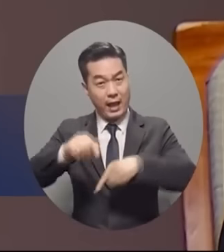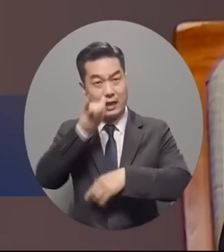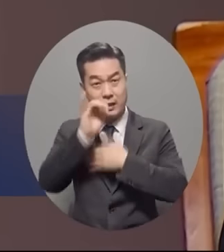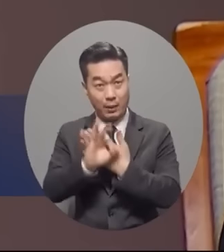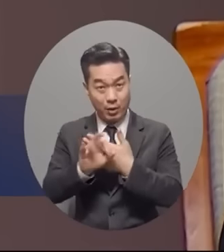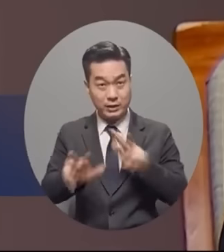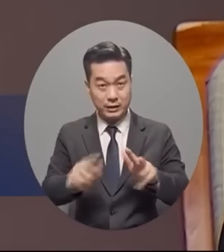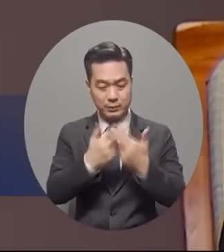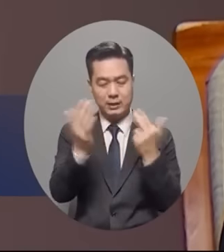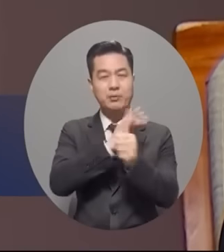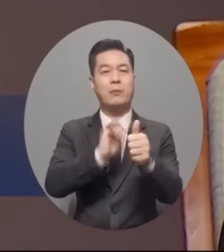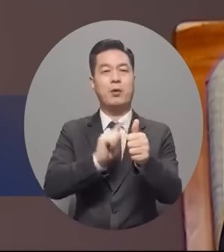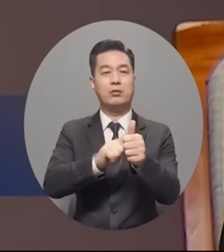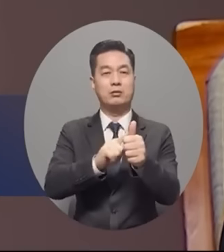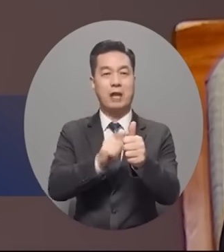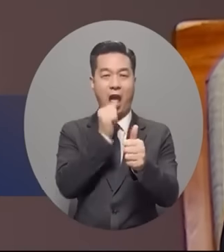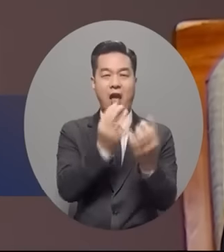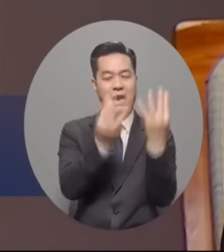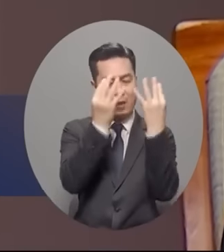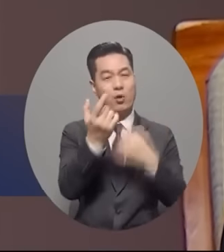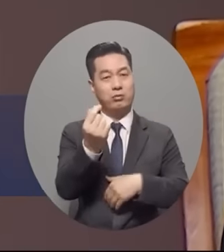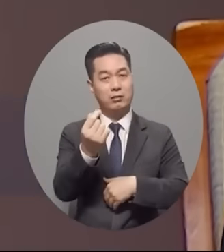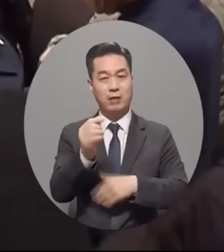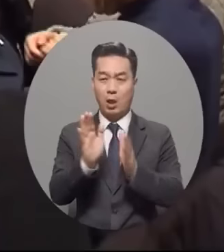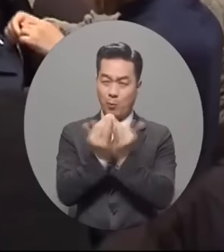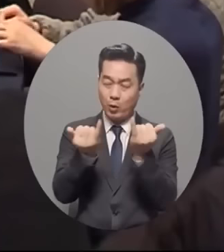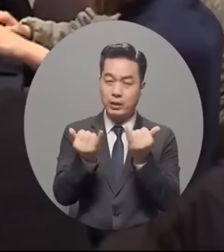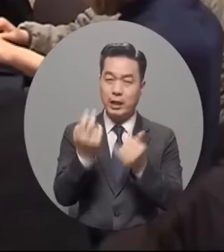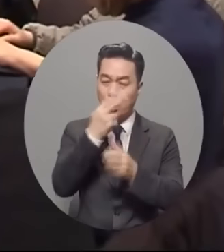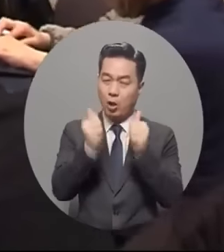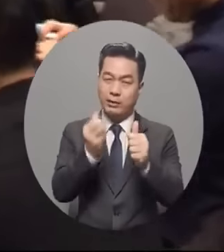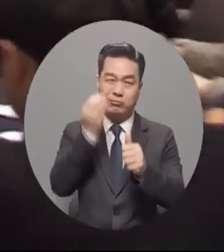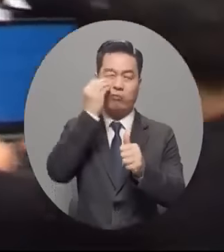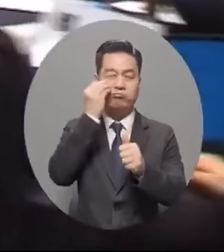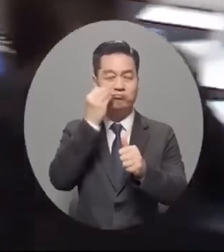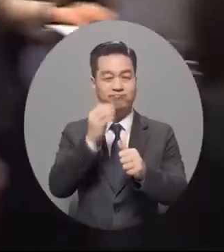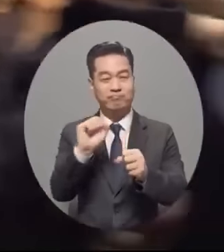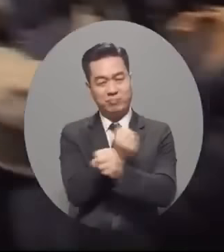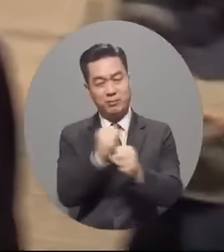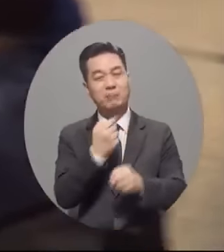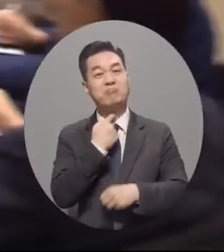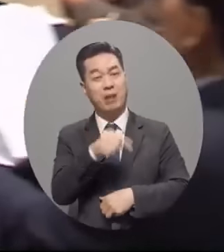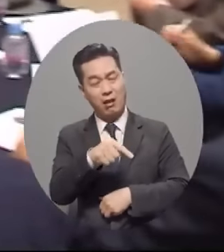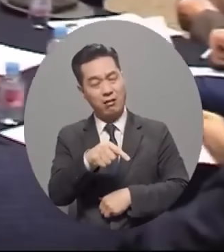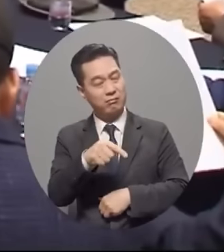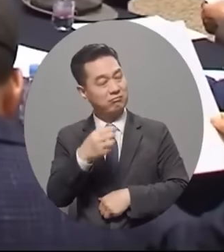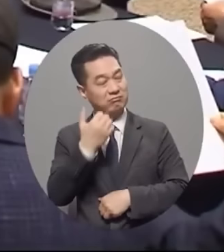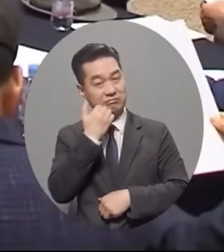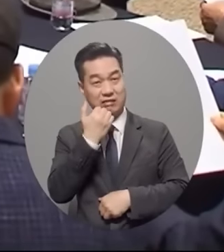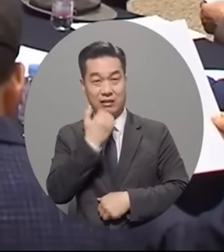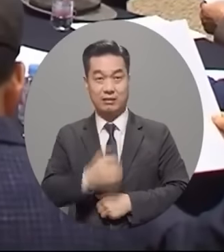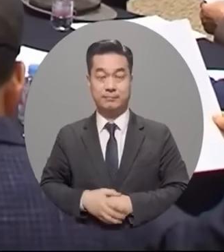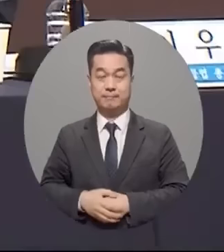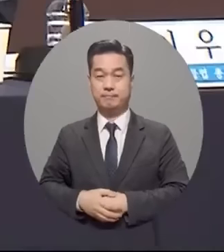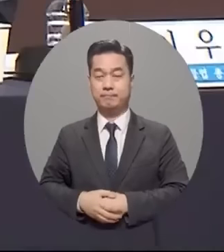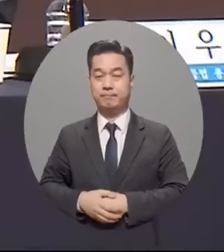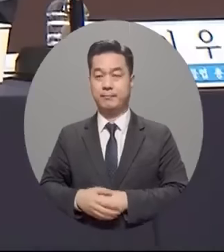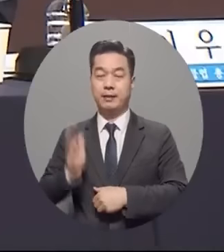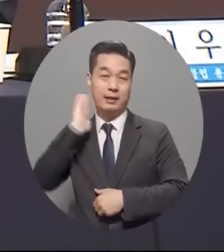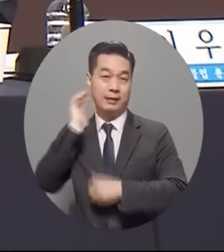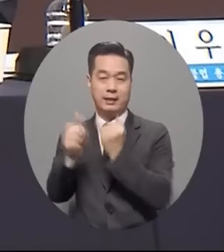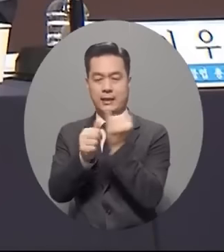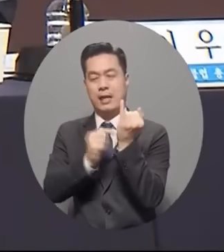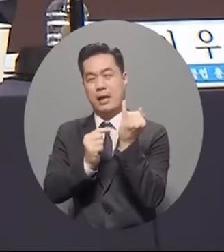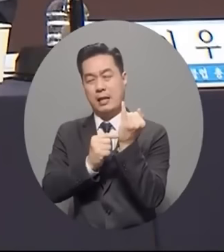사한 분이 이런 말씀하시게 코긴 합니다 저한 몰카